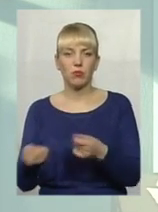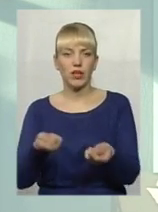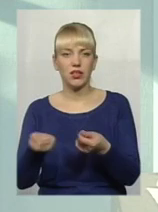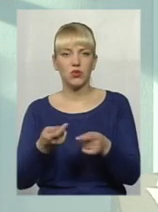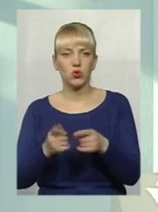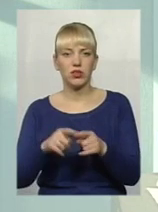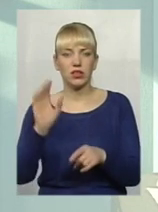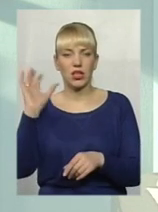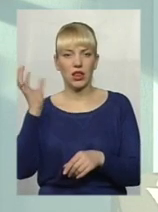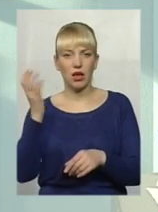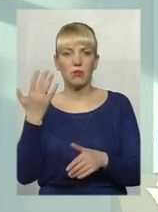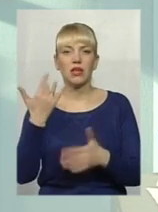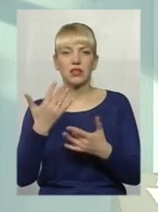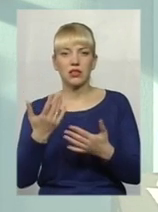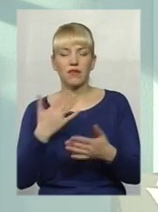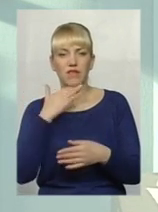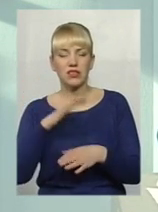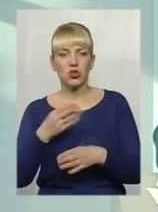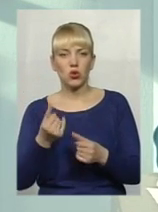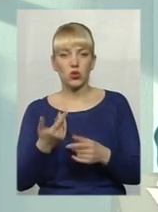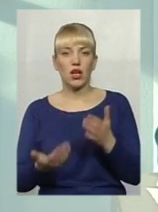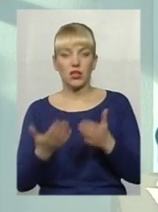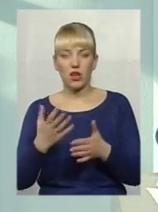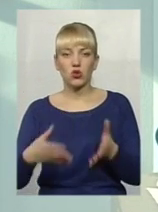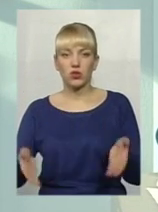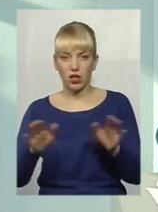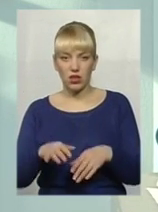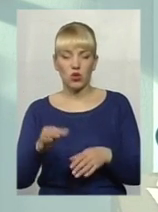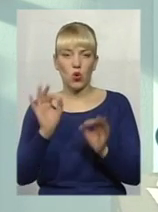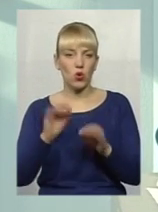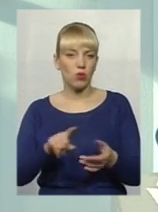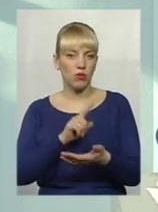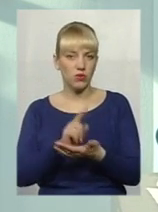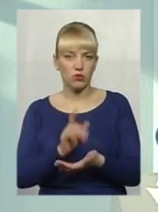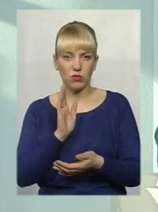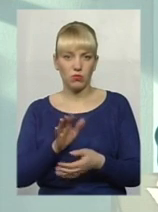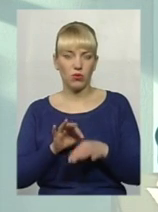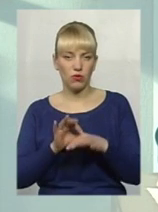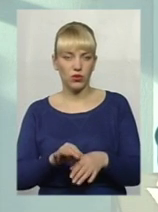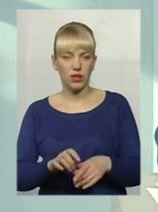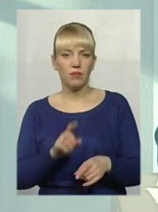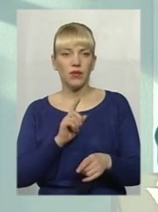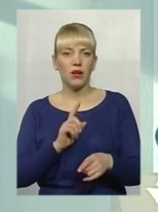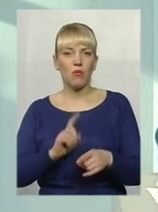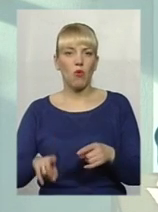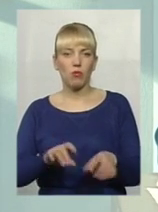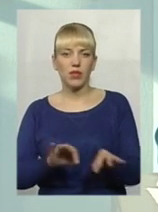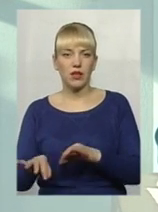нам вистачить цих коштів. Якщо залишиться, ми обов'язково проведемо осінню ще раз такі мобільні пункти.